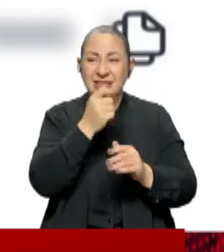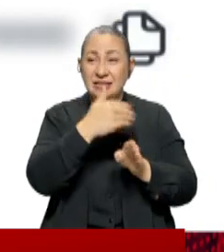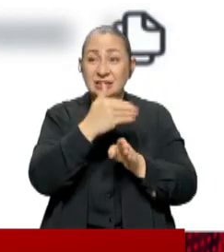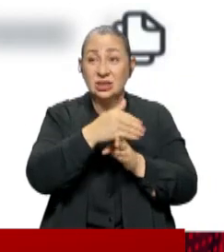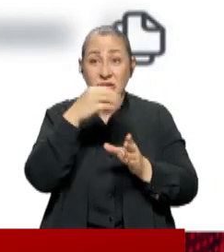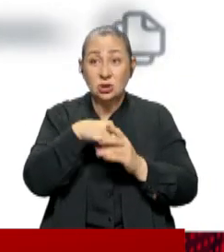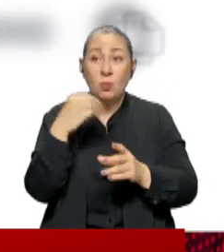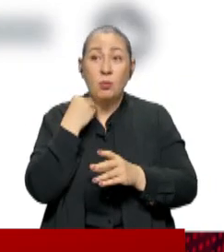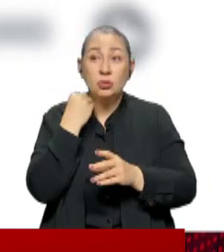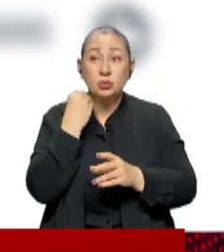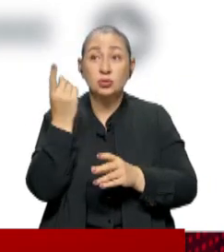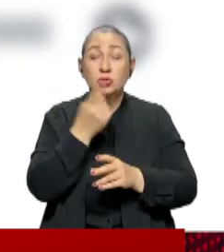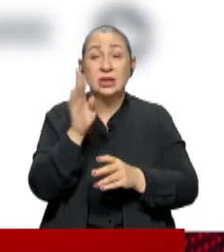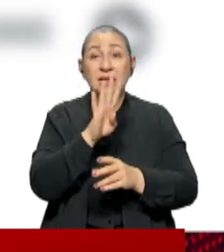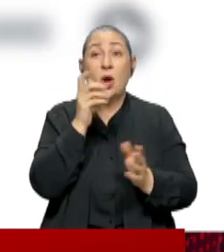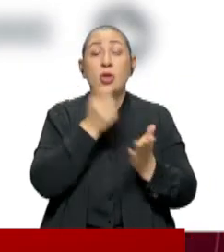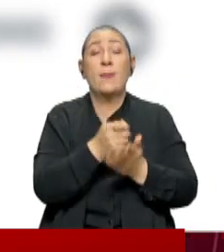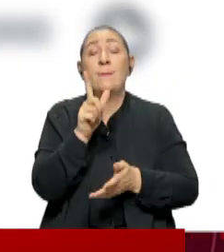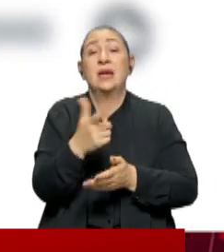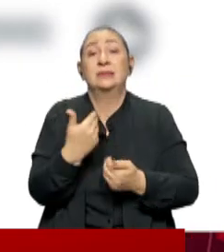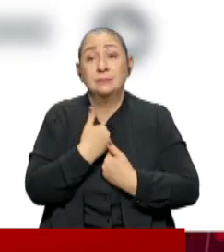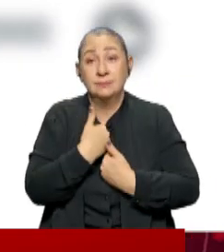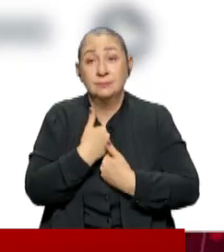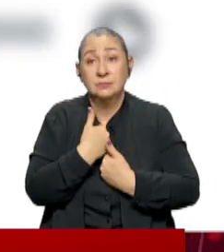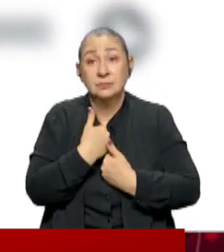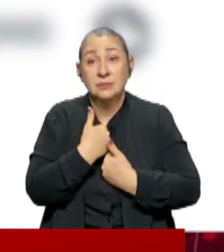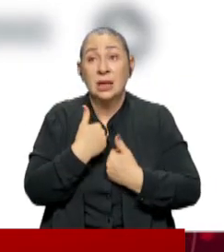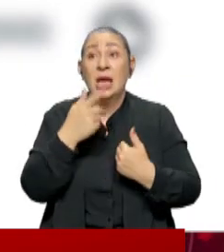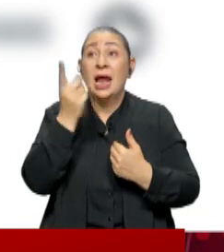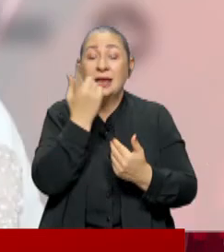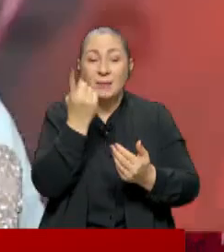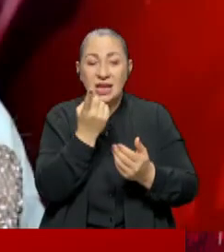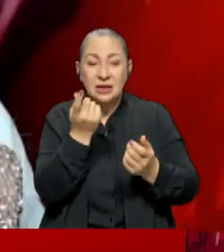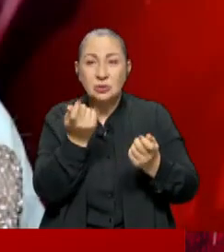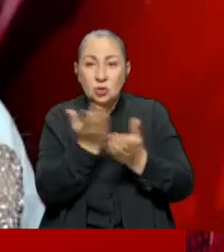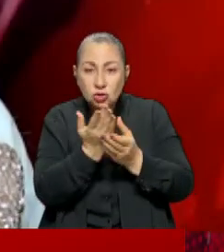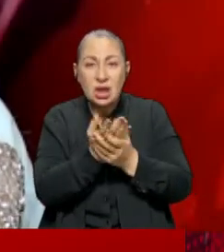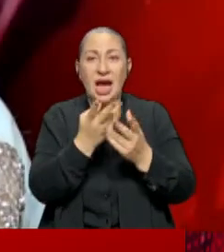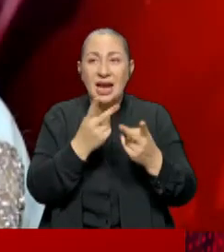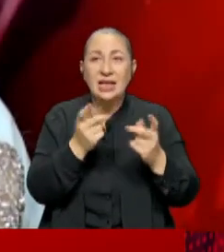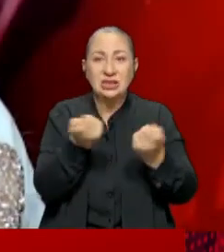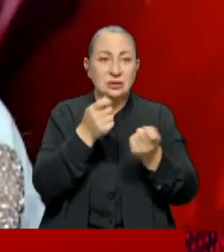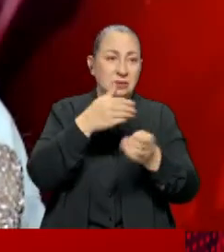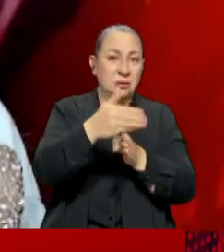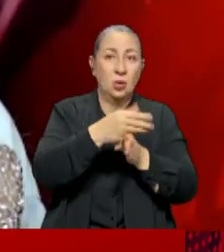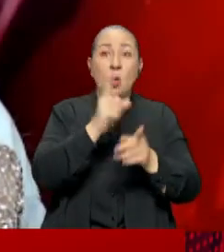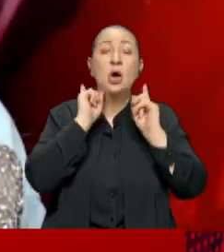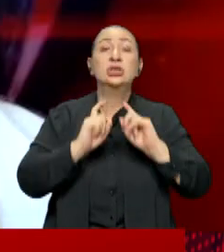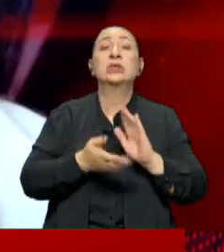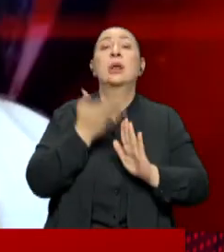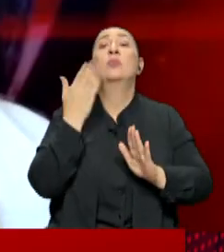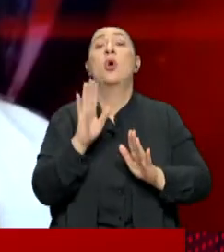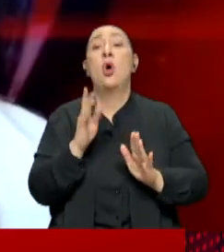taksitlendirebilmeniz için zaten borcun %40'ını ödemem lazım ki maliyede herhangi bir şey işlem yapabilirim yani. Yoksa o haciz de